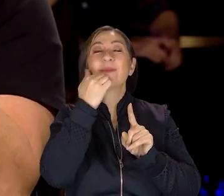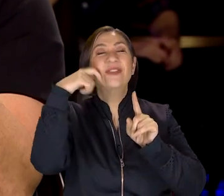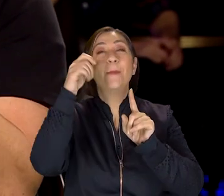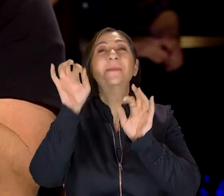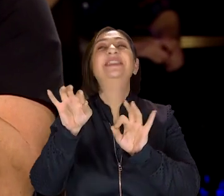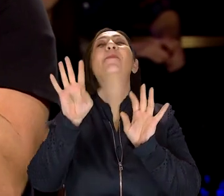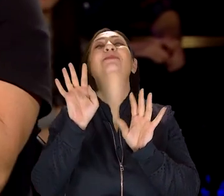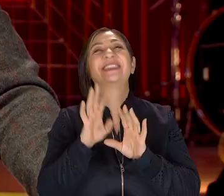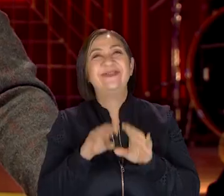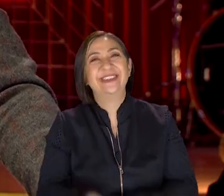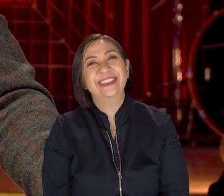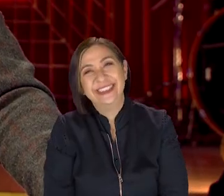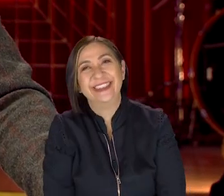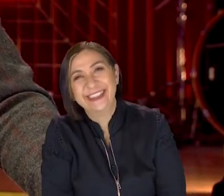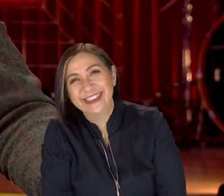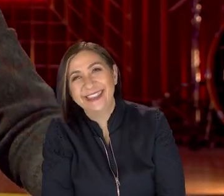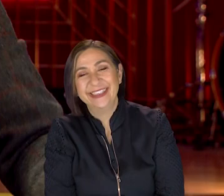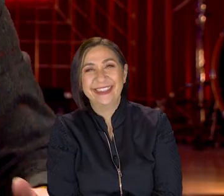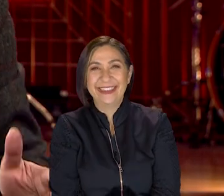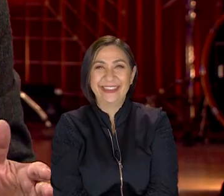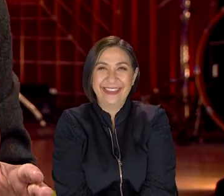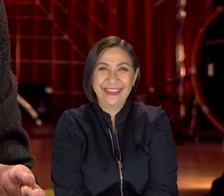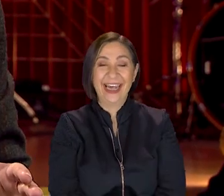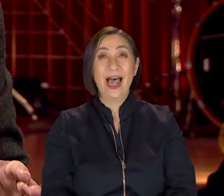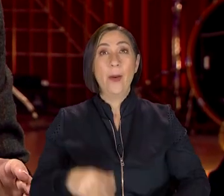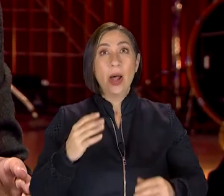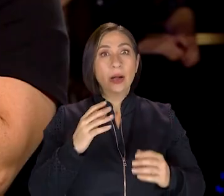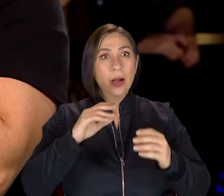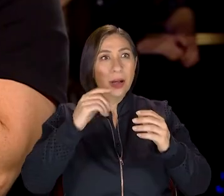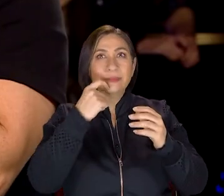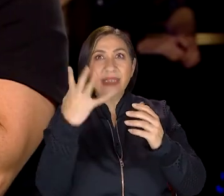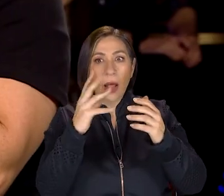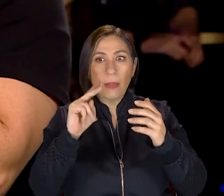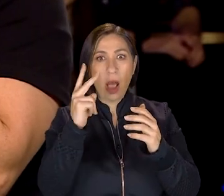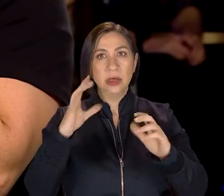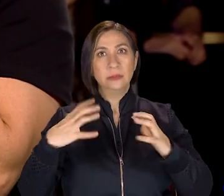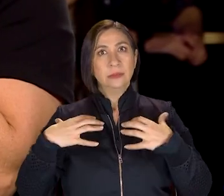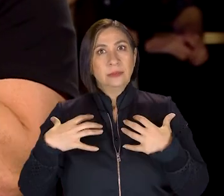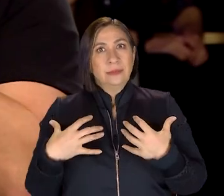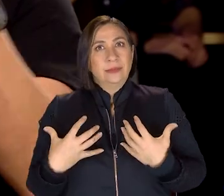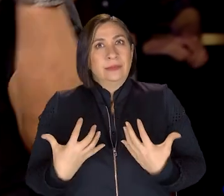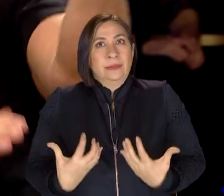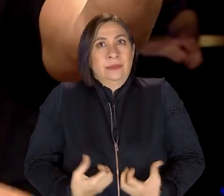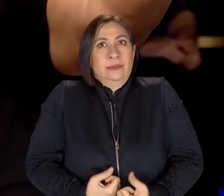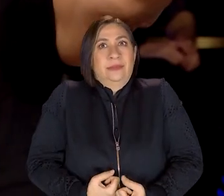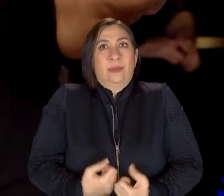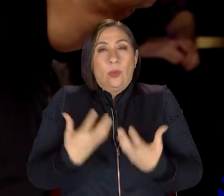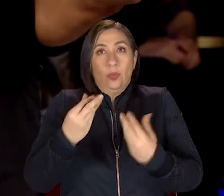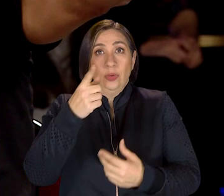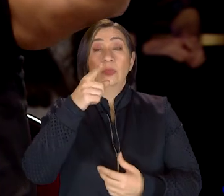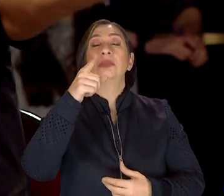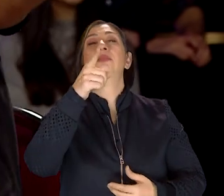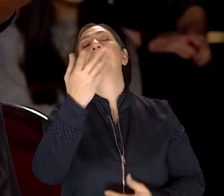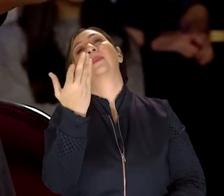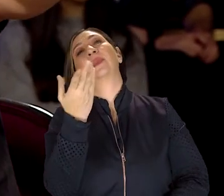hani... Abi. Ama gittikçe ne oluyorsun? Gittikçe daha delileniyorsun. Abi burada ben yani burada